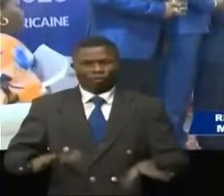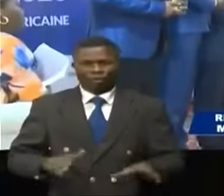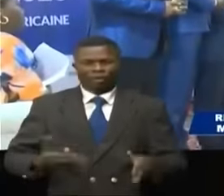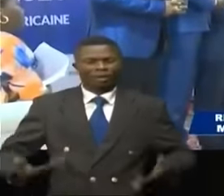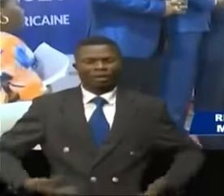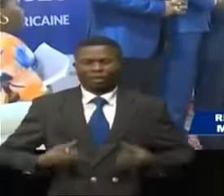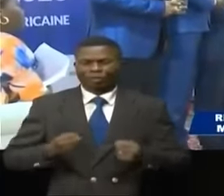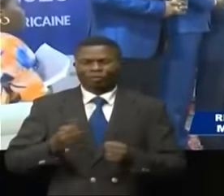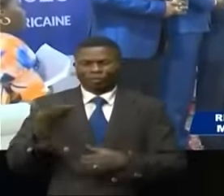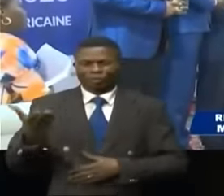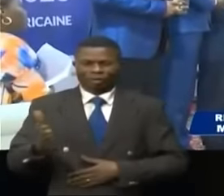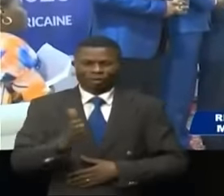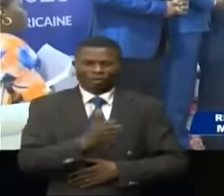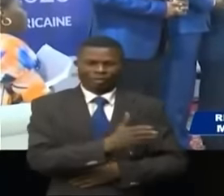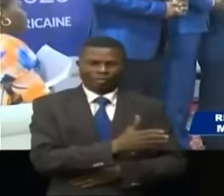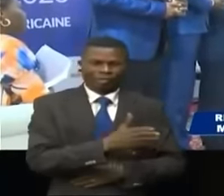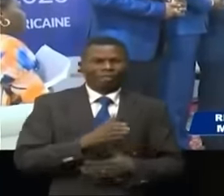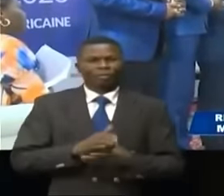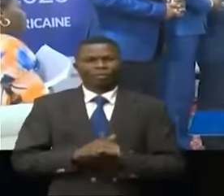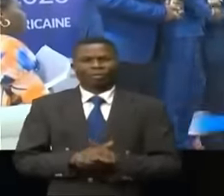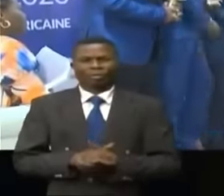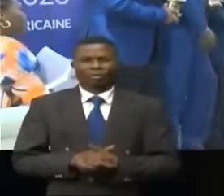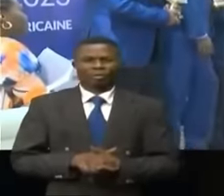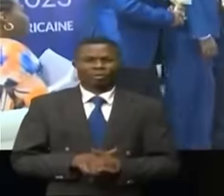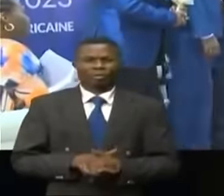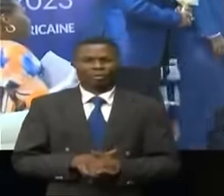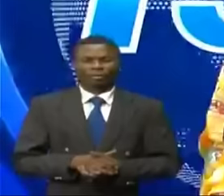joie. Merci.